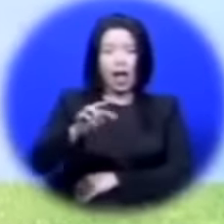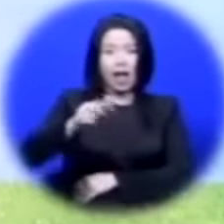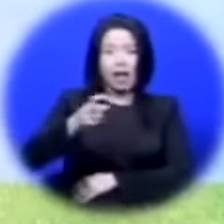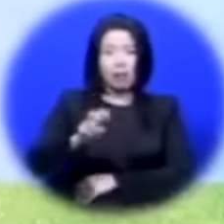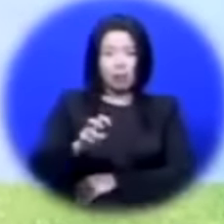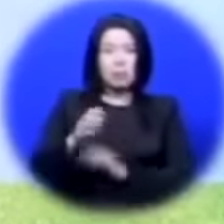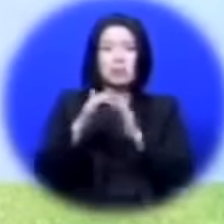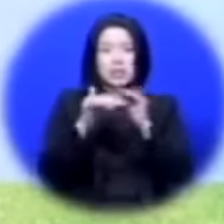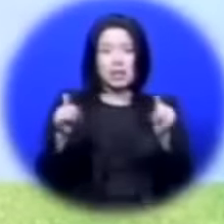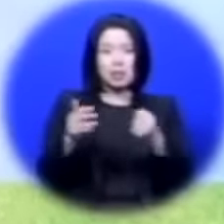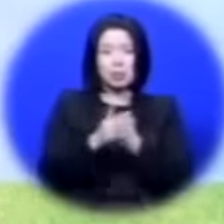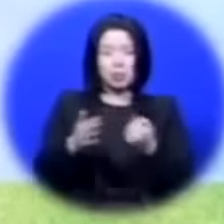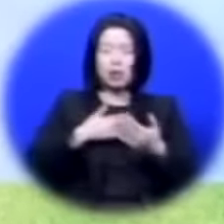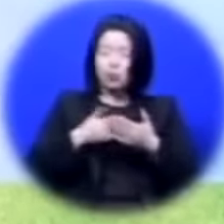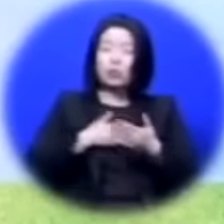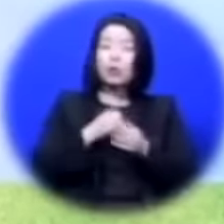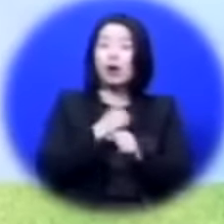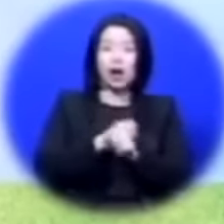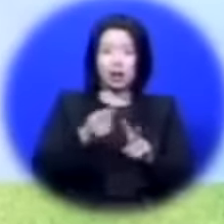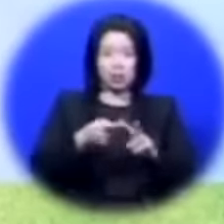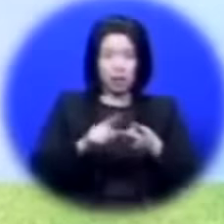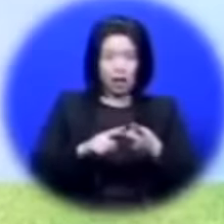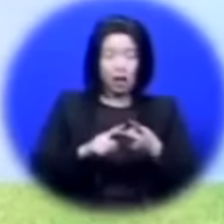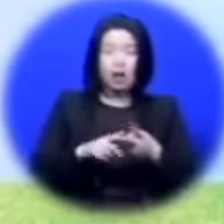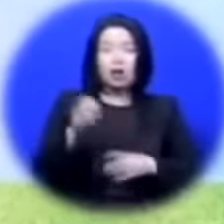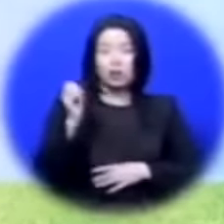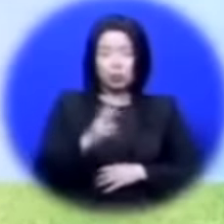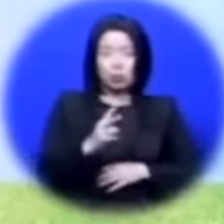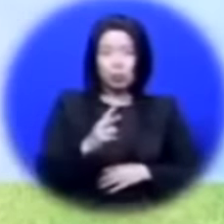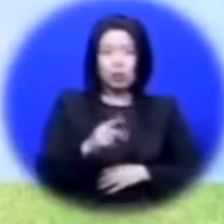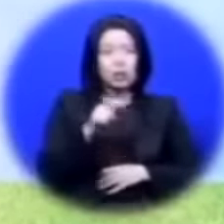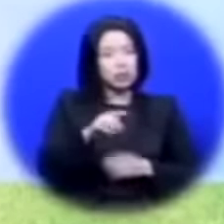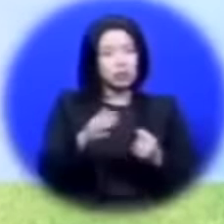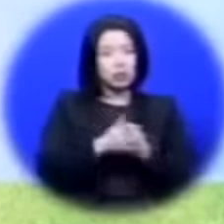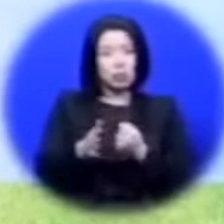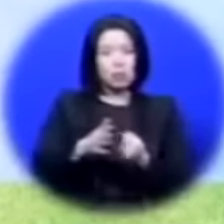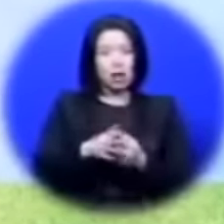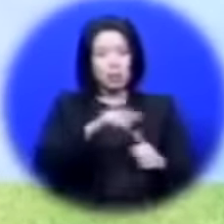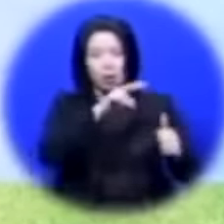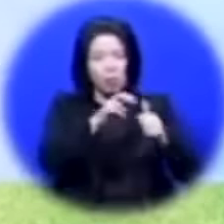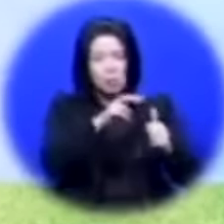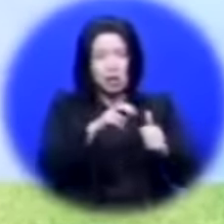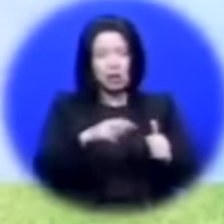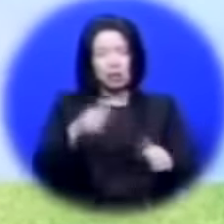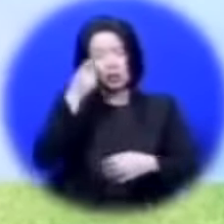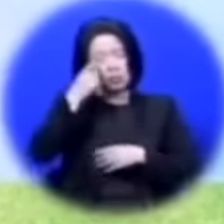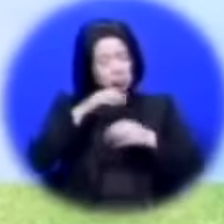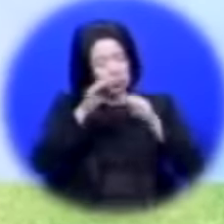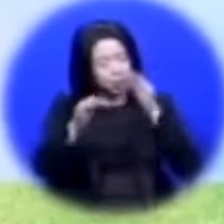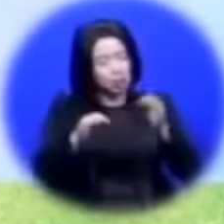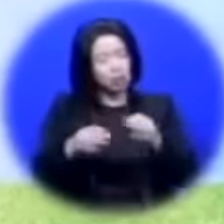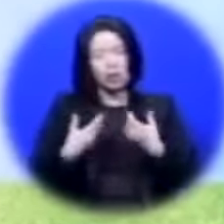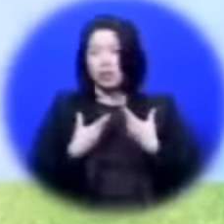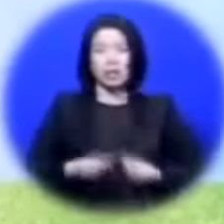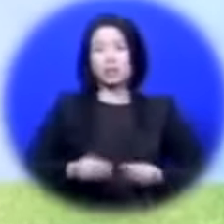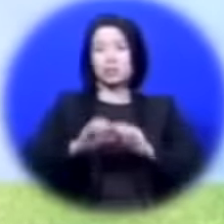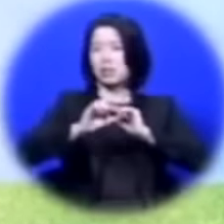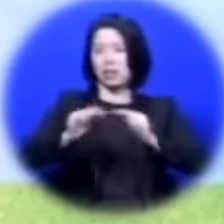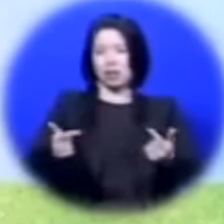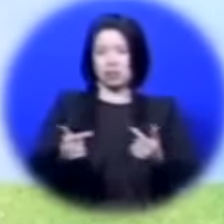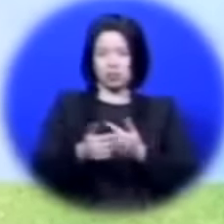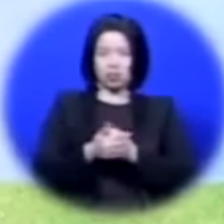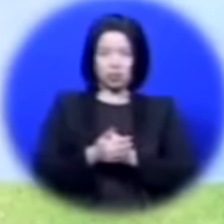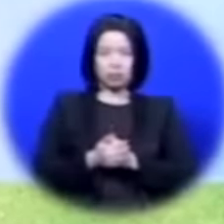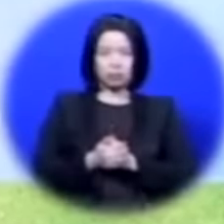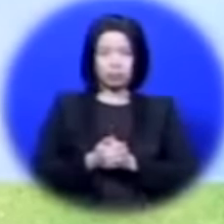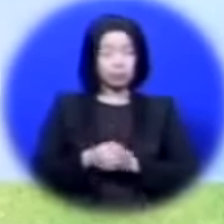때문에 두려워하거나 또는 그것 때문에 뭐 원망하거나 식하 낙심하거나 하지 않았습니다